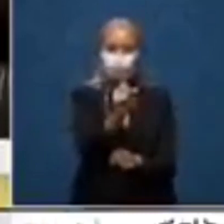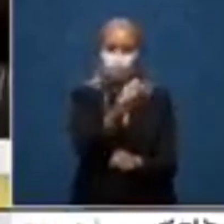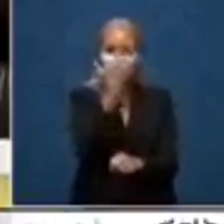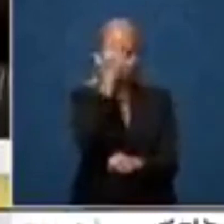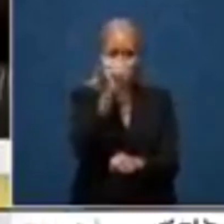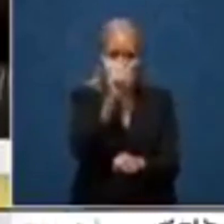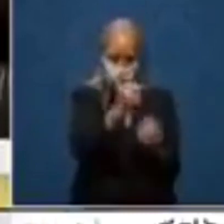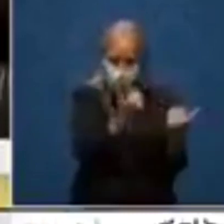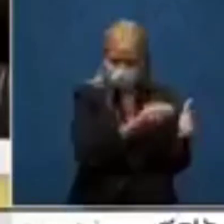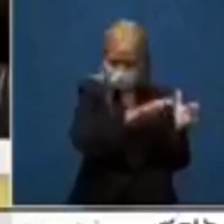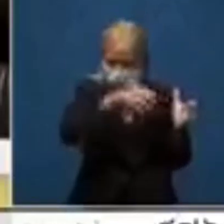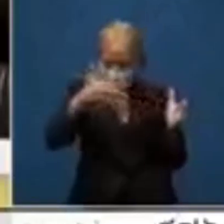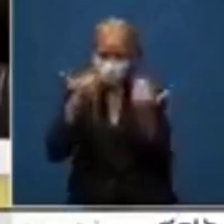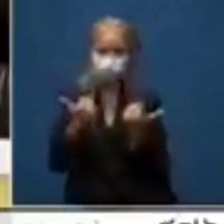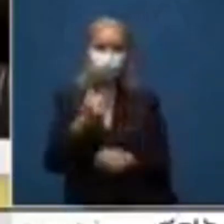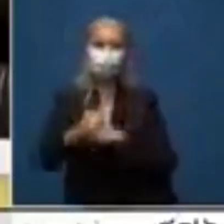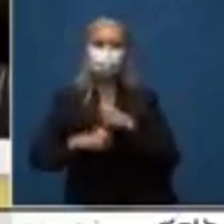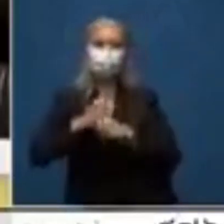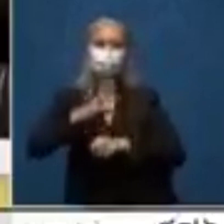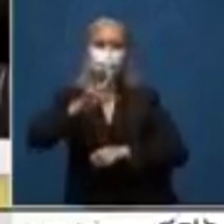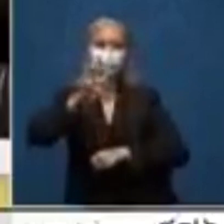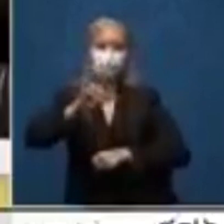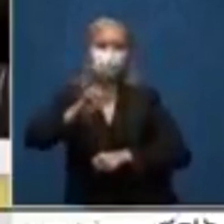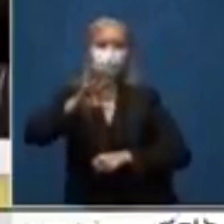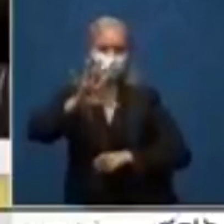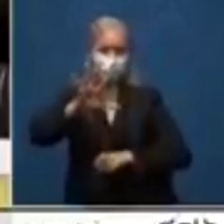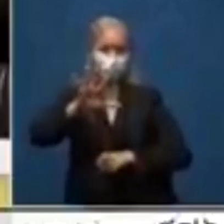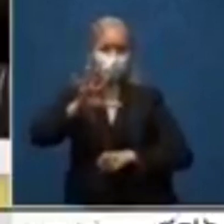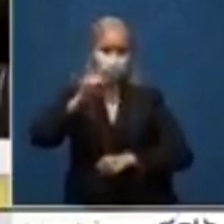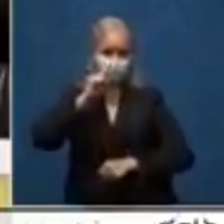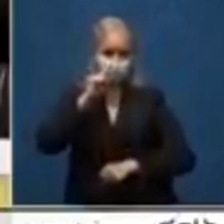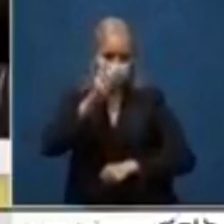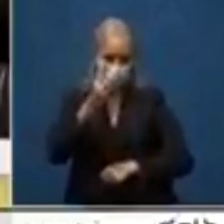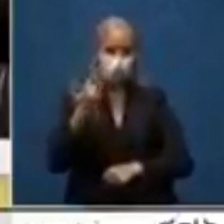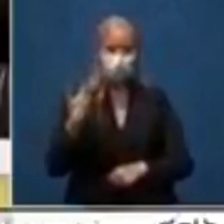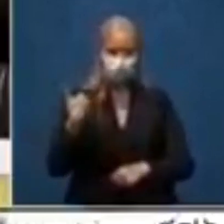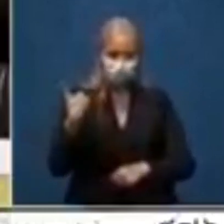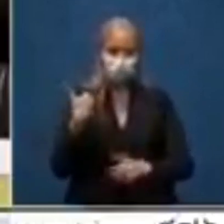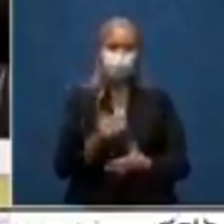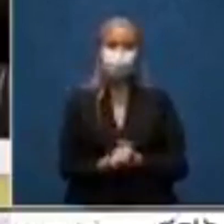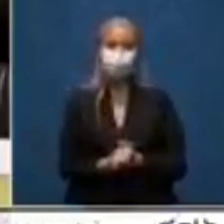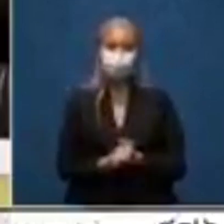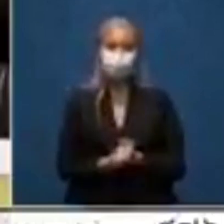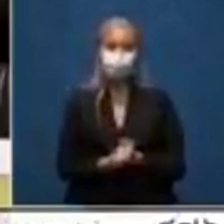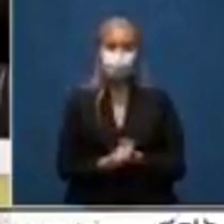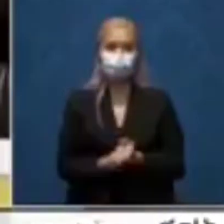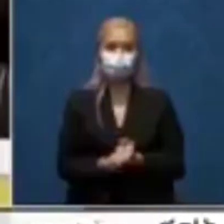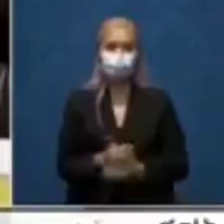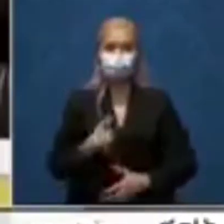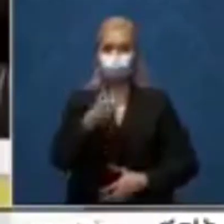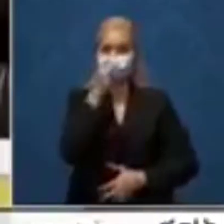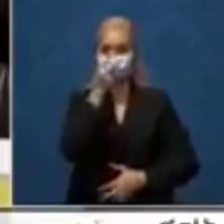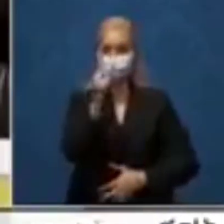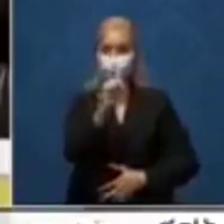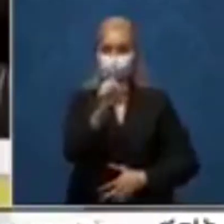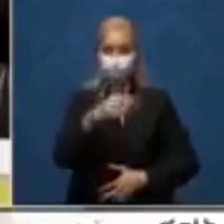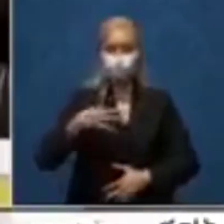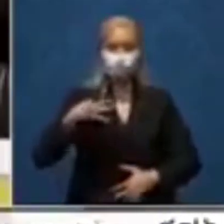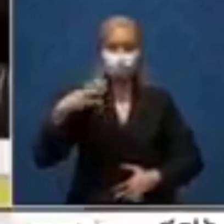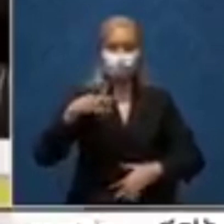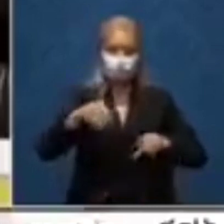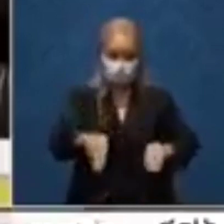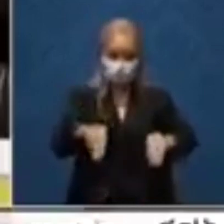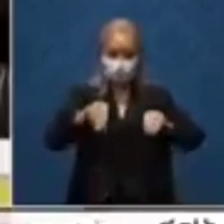ากนะคะจากเจ้าหน้าที่รัฐที่อยู่ใกล้อาวุธปืนนะคะเป็นการ ดิฉันเห็นพรมแดงนะคะที่ศูนย์เด็กเล็